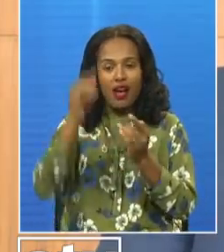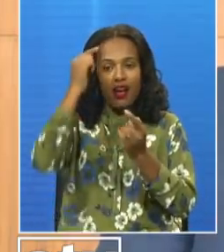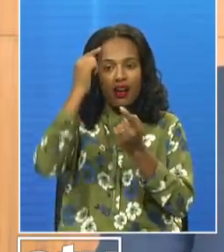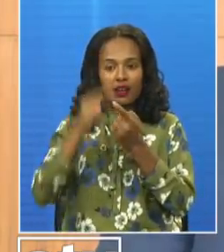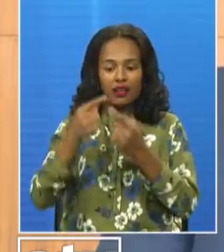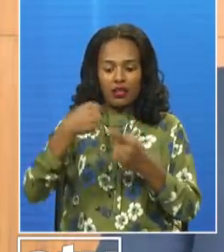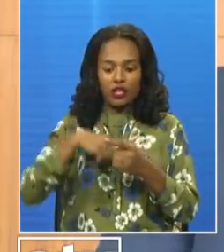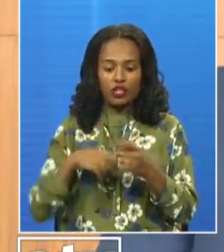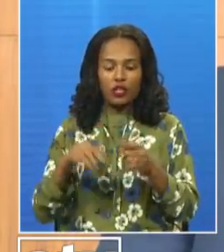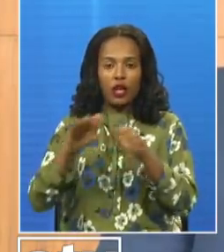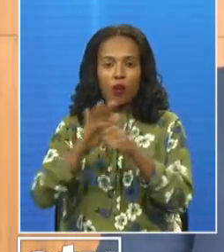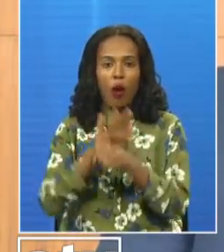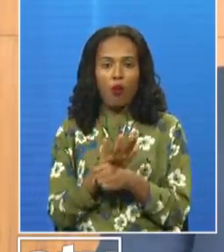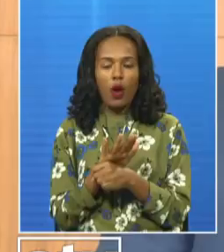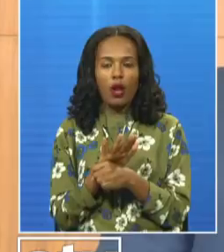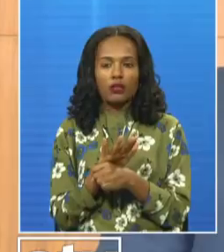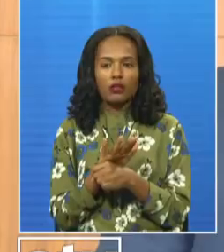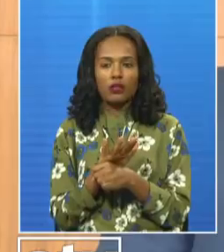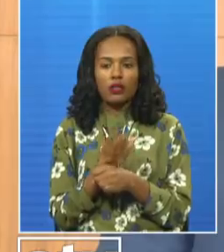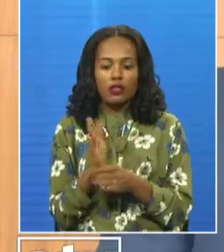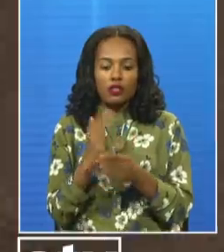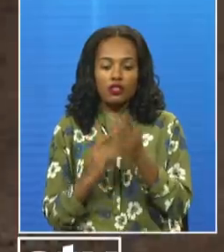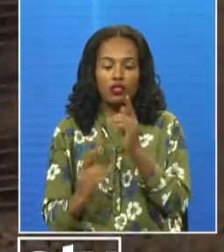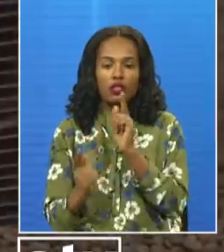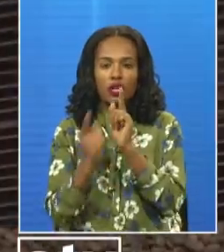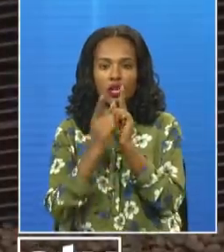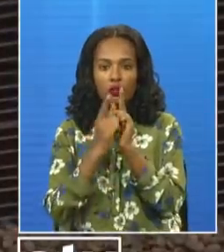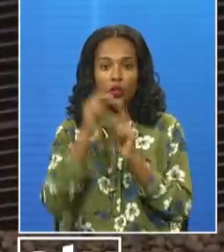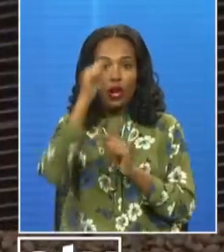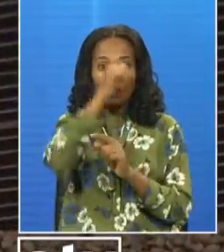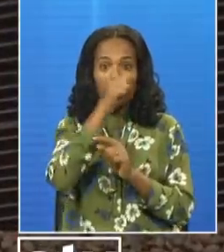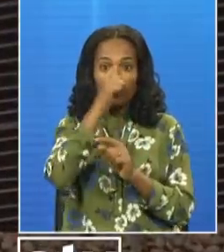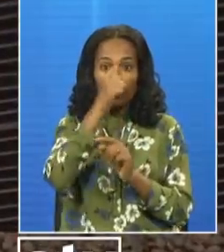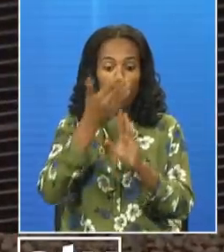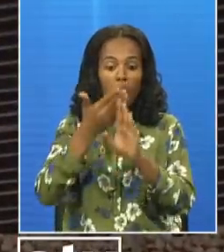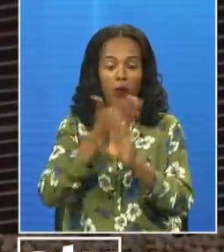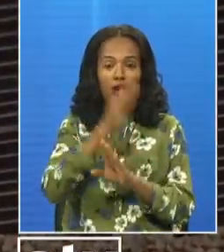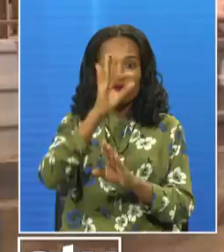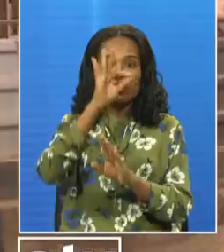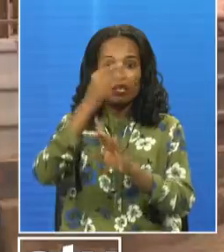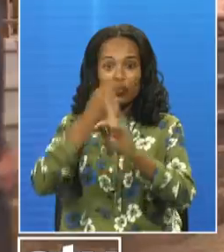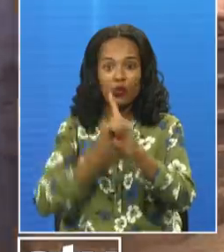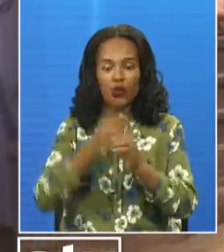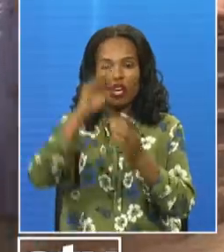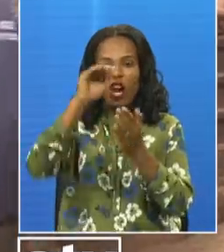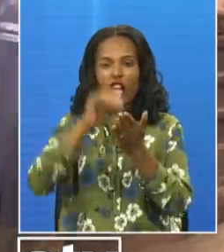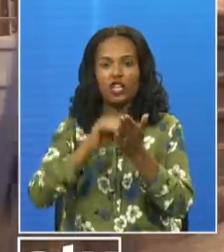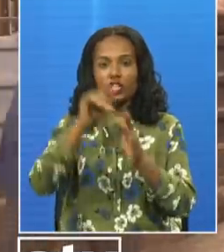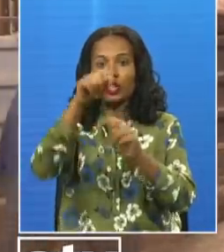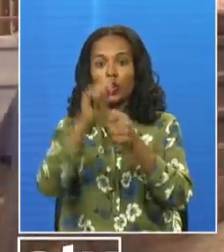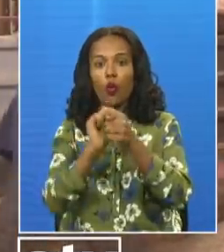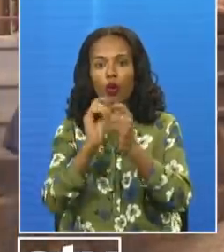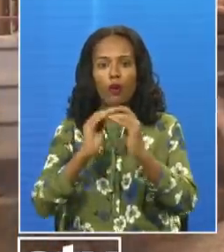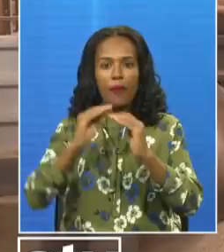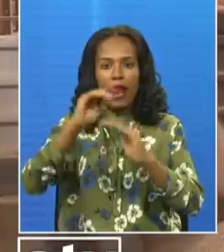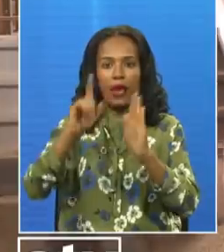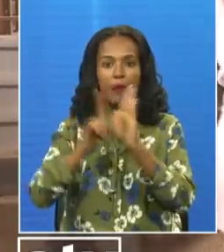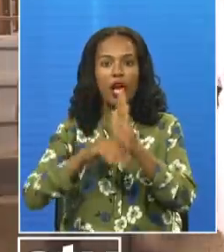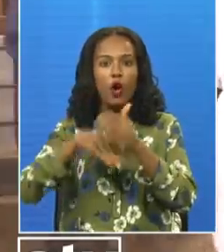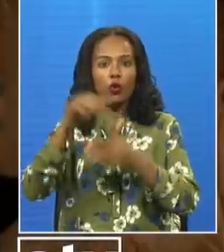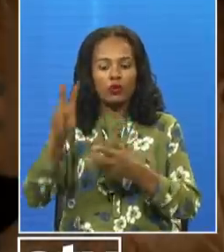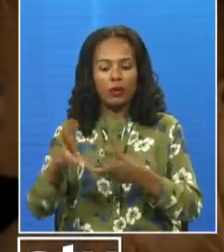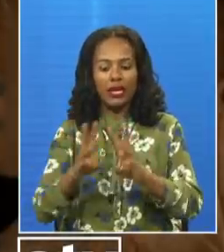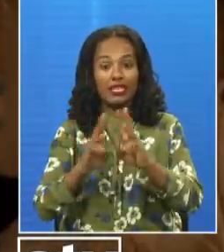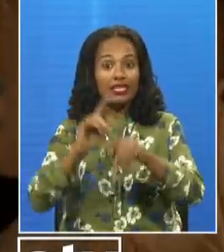ቅዳችንን የማሟላት ችግር ገጥሞናል። በኢትዮጵያ ባለፉት 9 ወራት ውስጥም ከ1000 ቶን በላይ ቡና በህገወጥ መልኩ